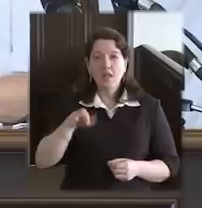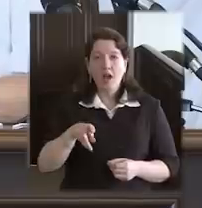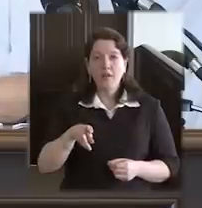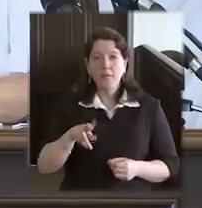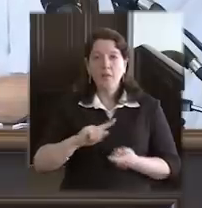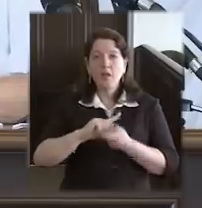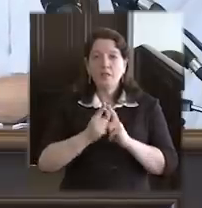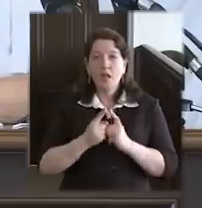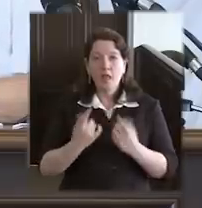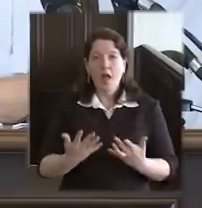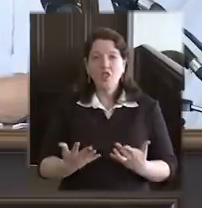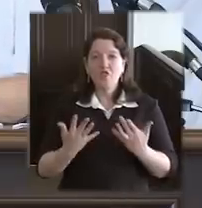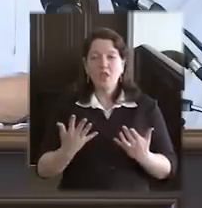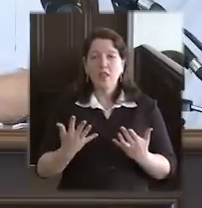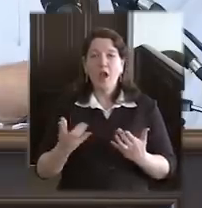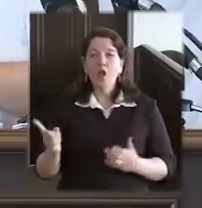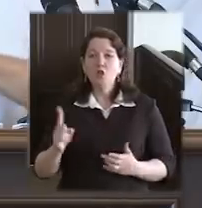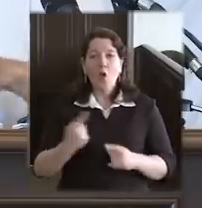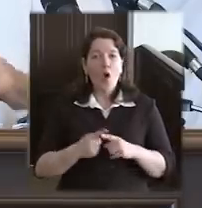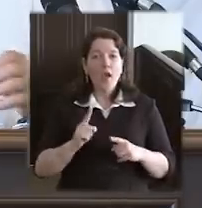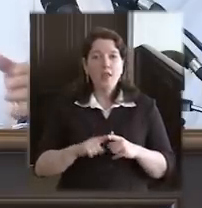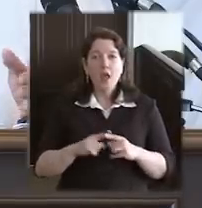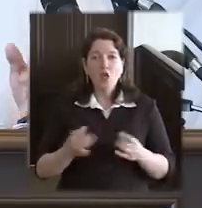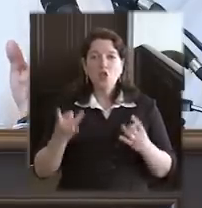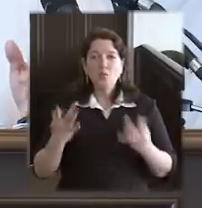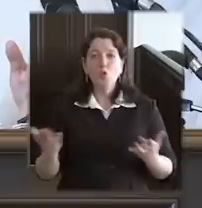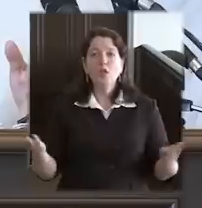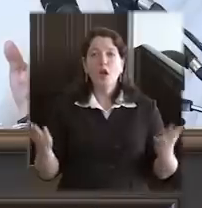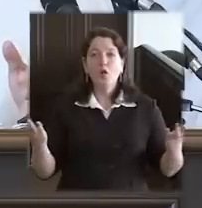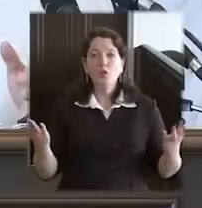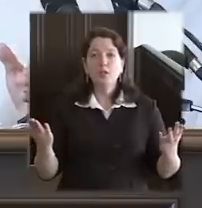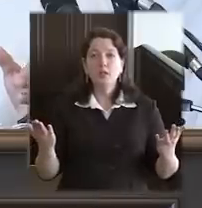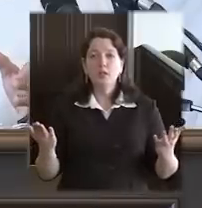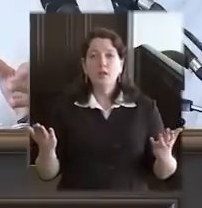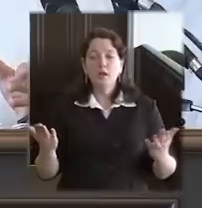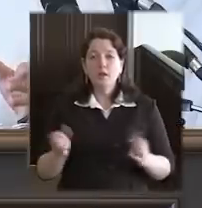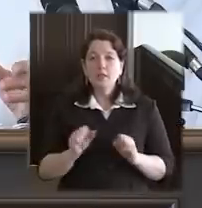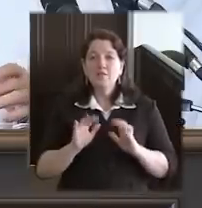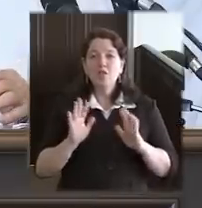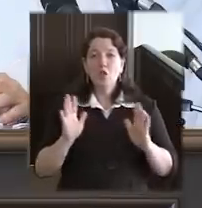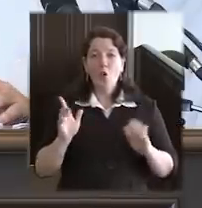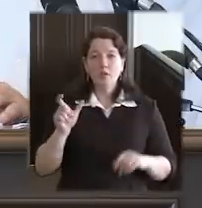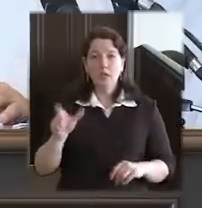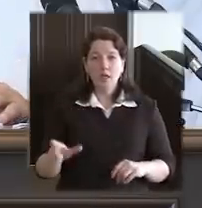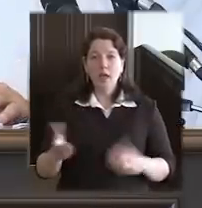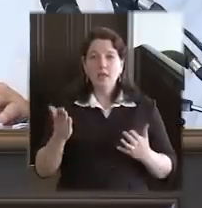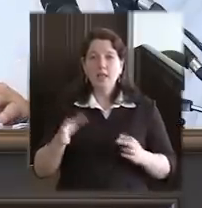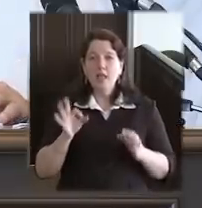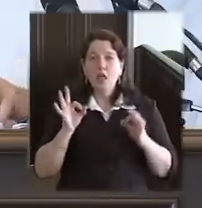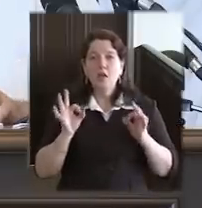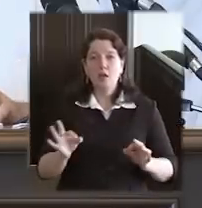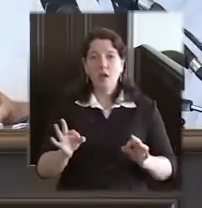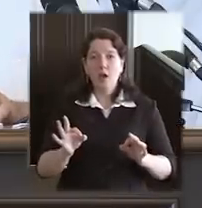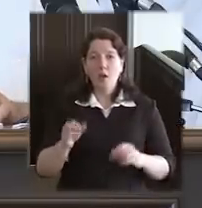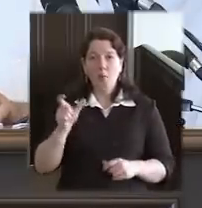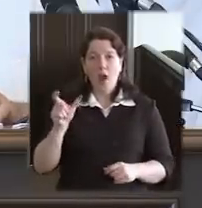стало совершенно очевидным, что это не какой-то просто святой или праведник.